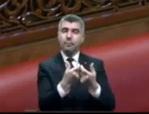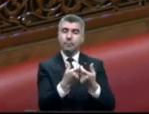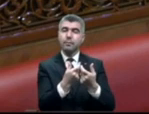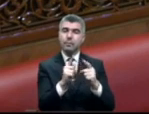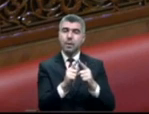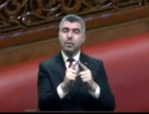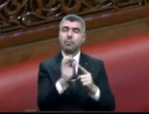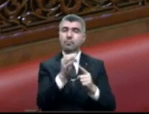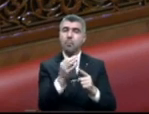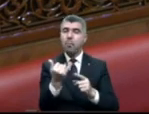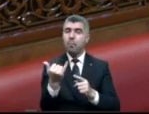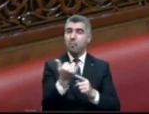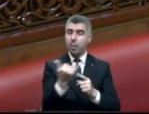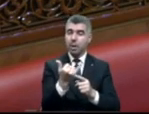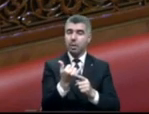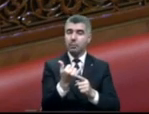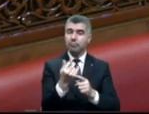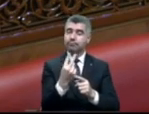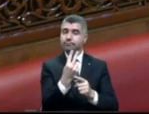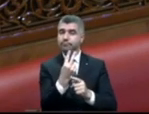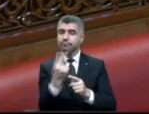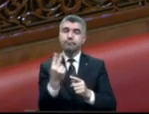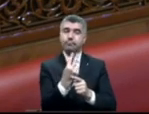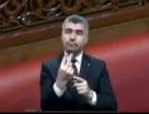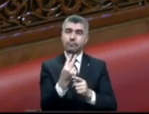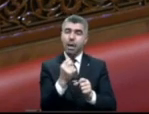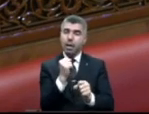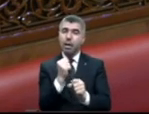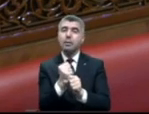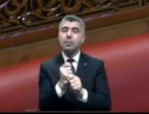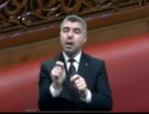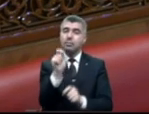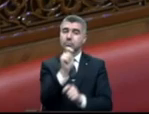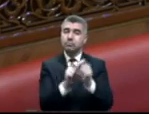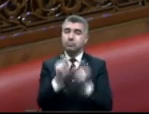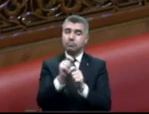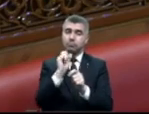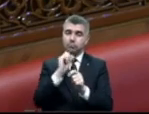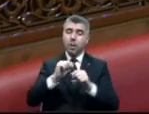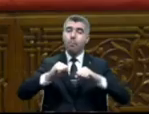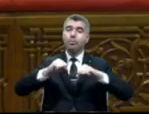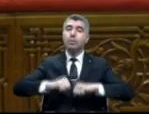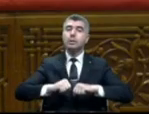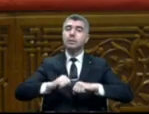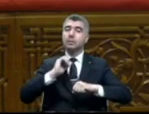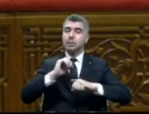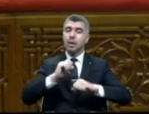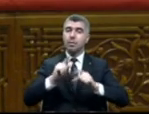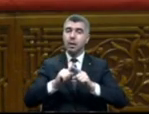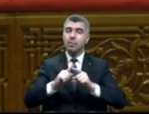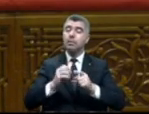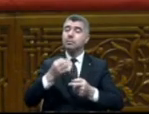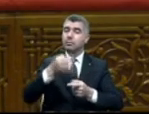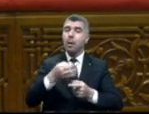حفاظ وتطوير محتملين لنشاط التكرير بالمغرب، أوصى المجلس بإجراء